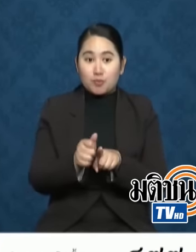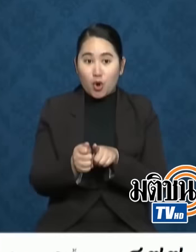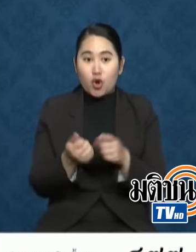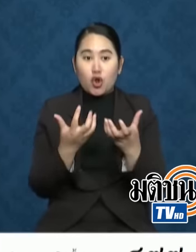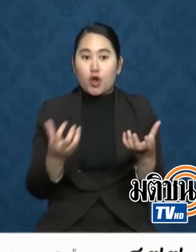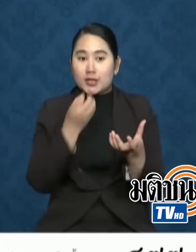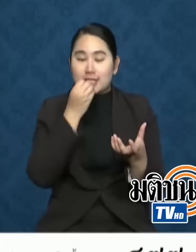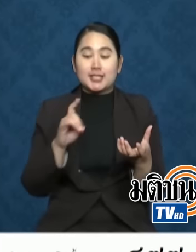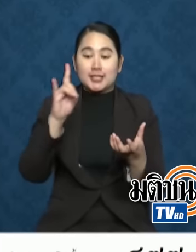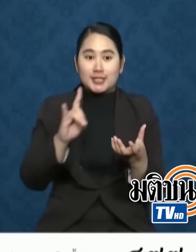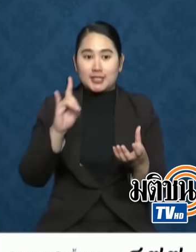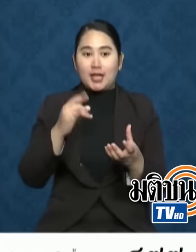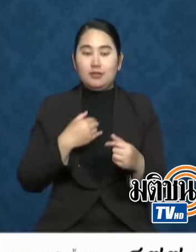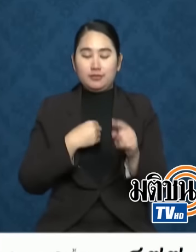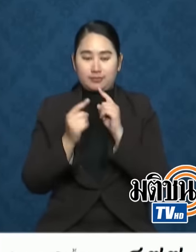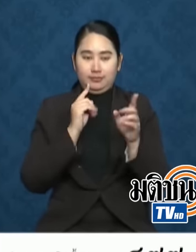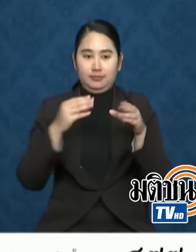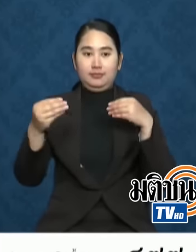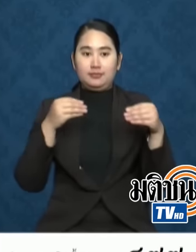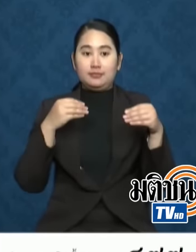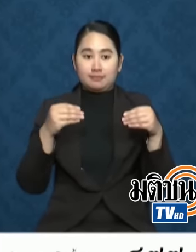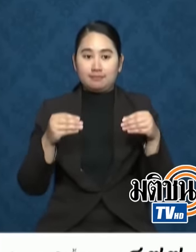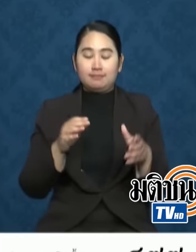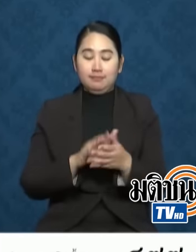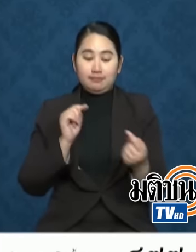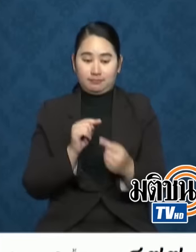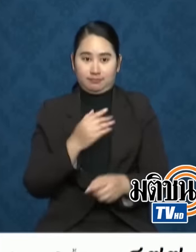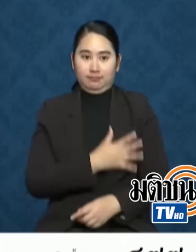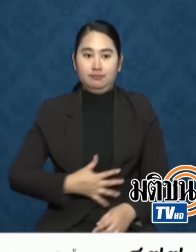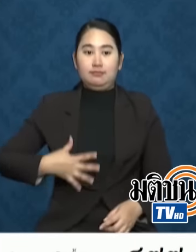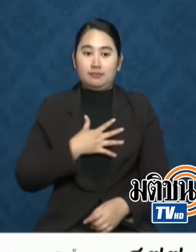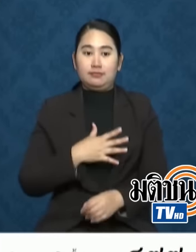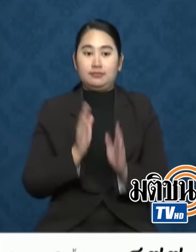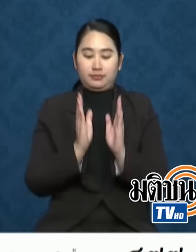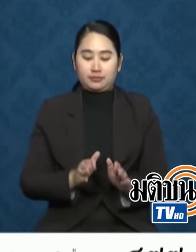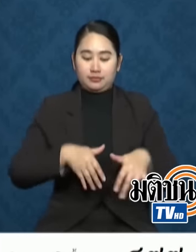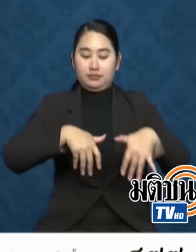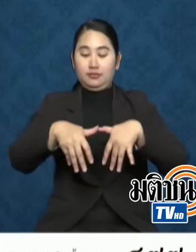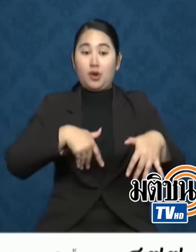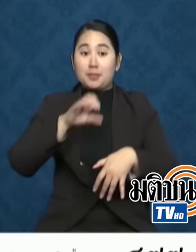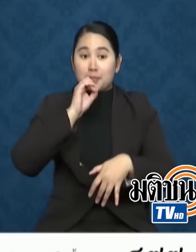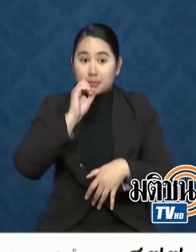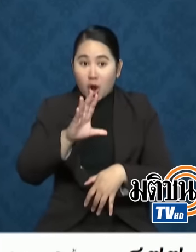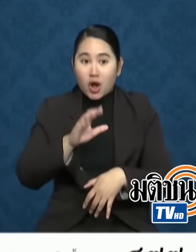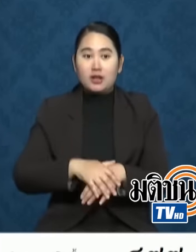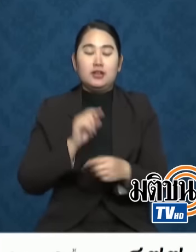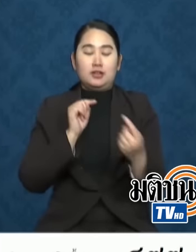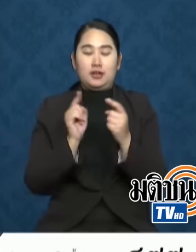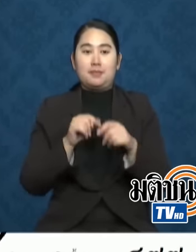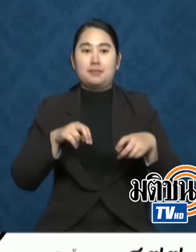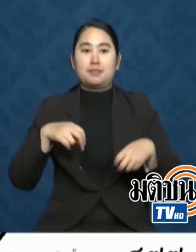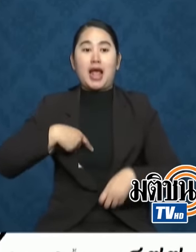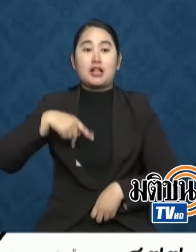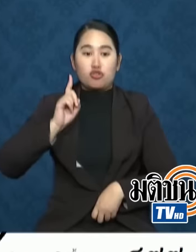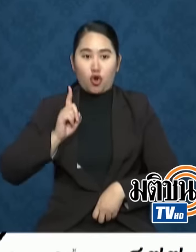ตว์ให้มันเอื้อกับประโยชน์ของประชาชนเอื้อกับสุขภาพของประชาชนย้ำนะครับเอื้อกับประโยชน์ประชาชนไม่ใ